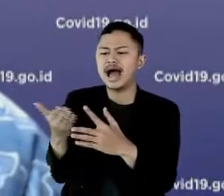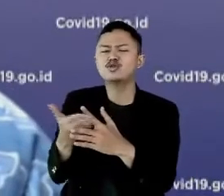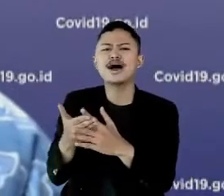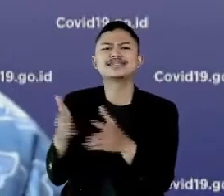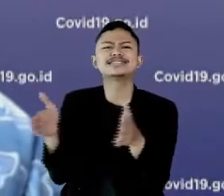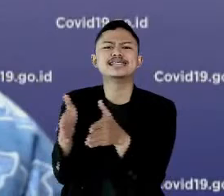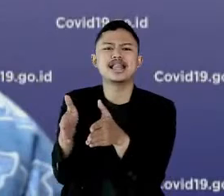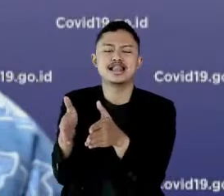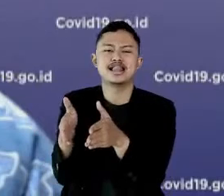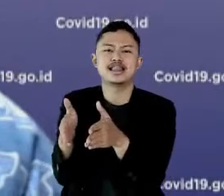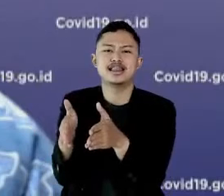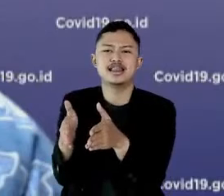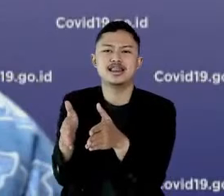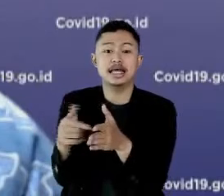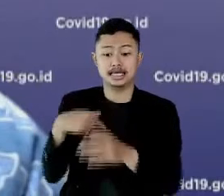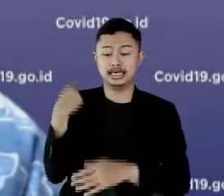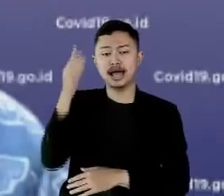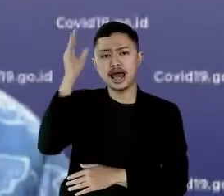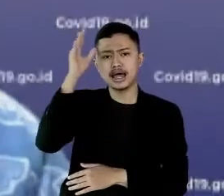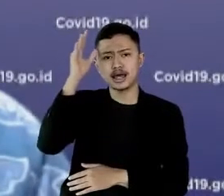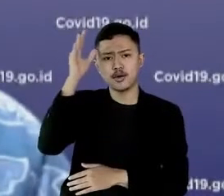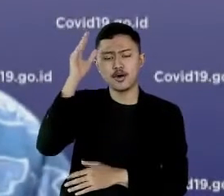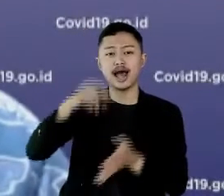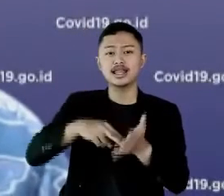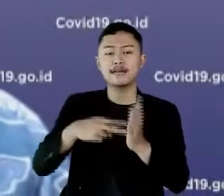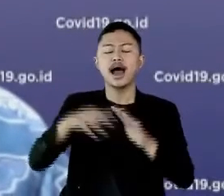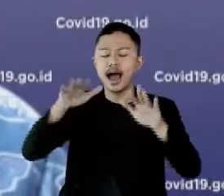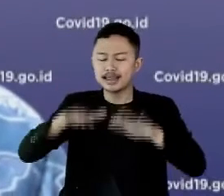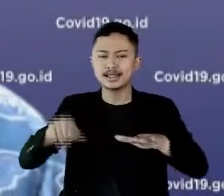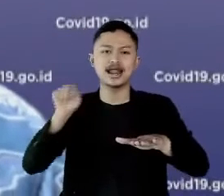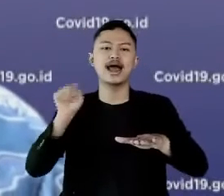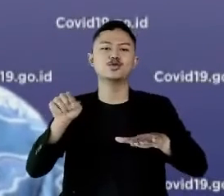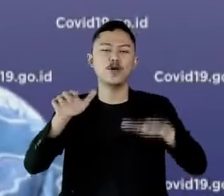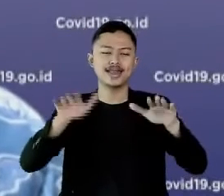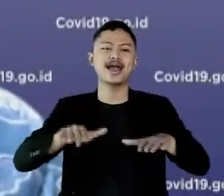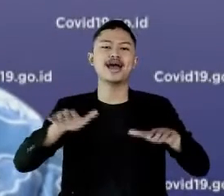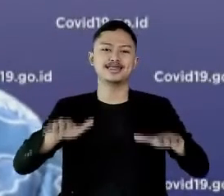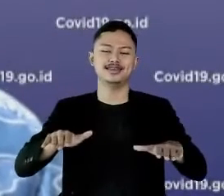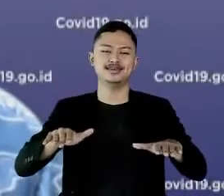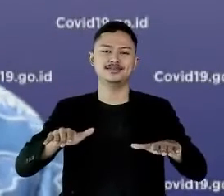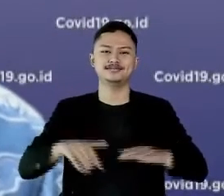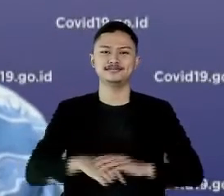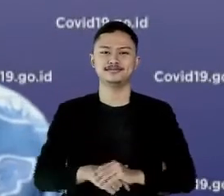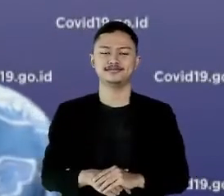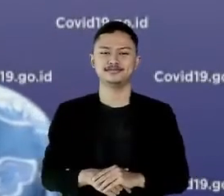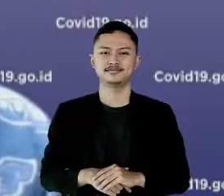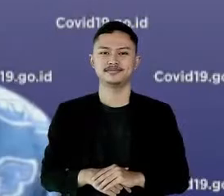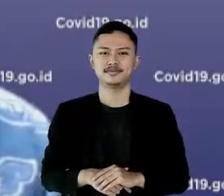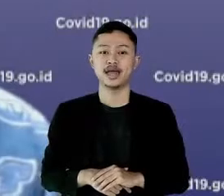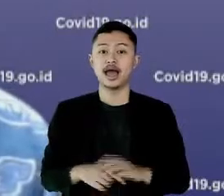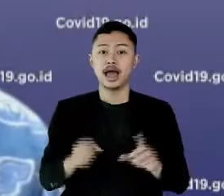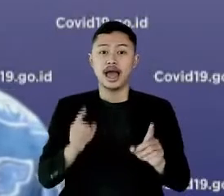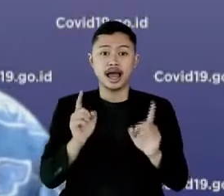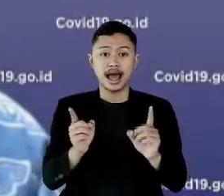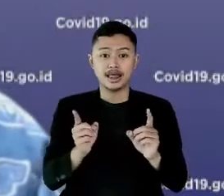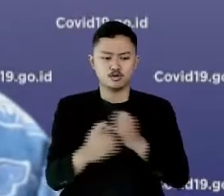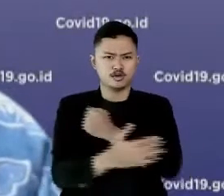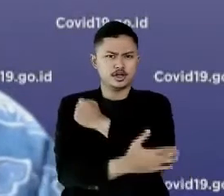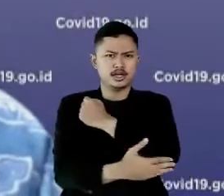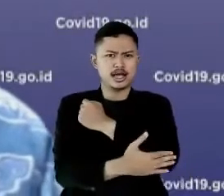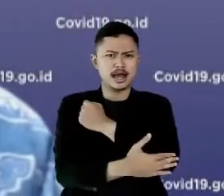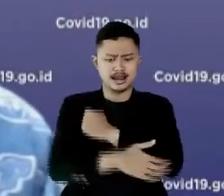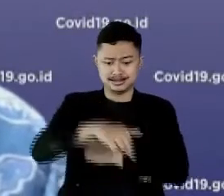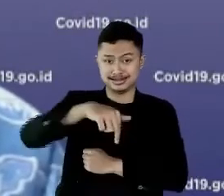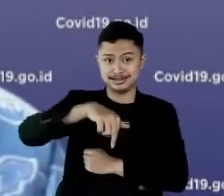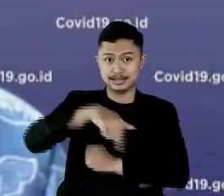Nah, itu yang perlu agari gitu situ. Nah, kemudian kalau untuk dalam negeri